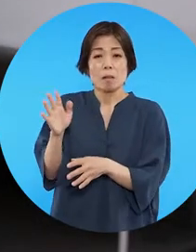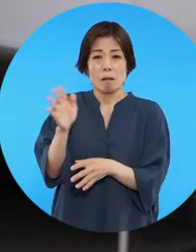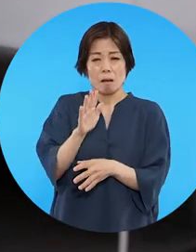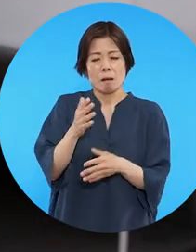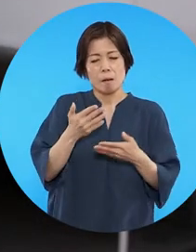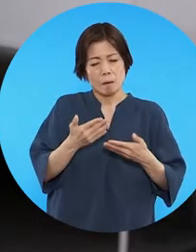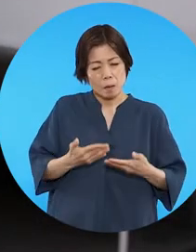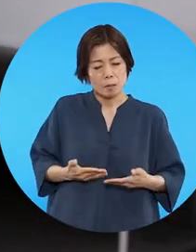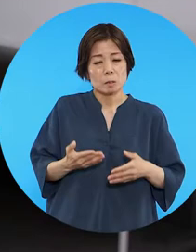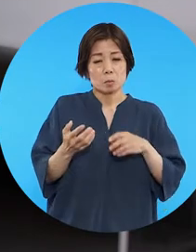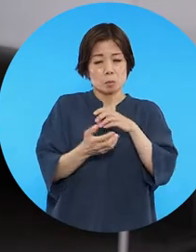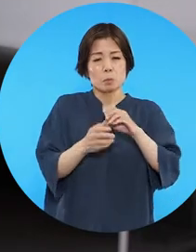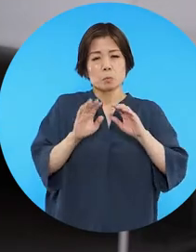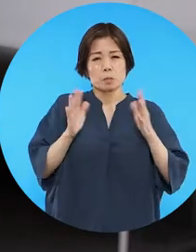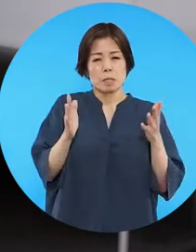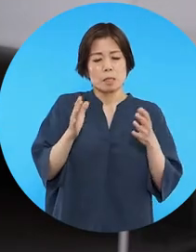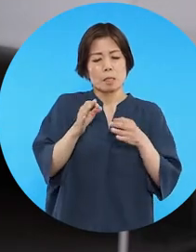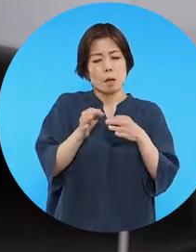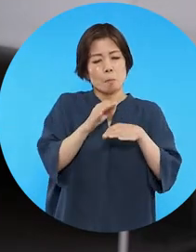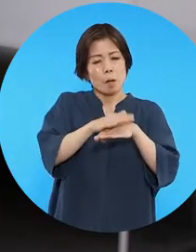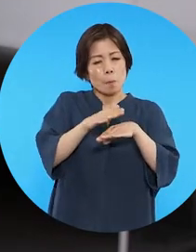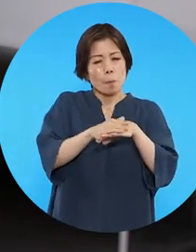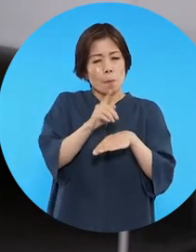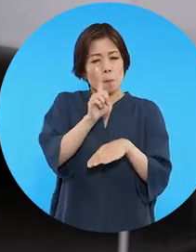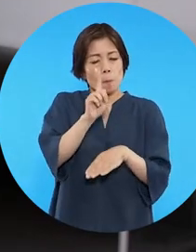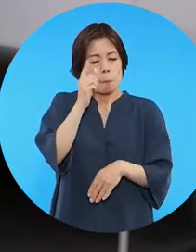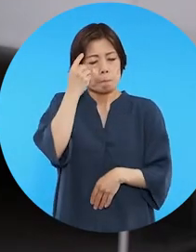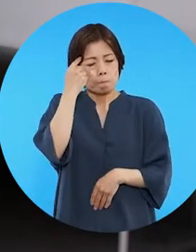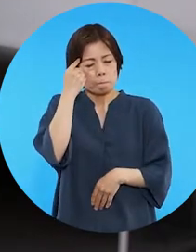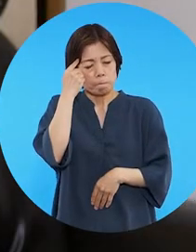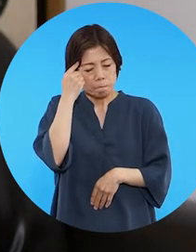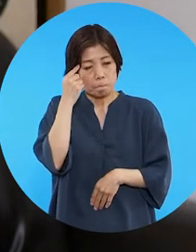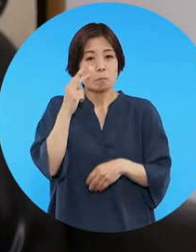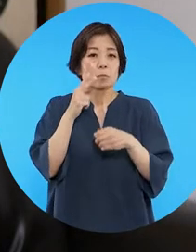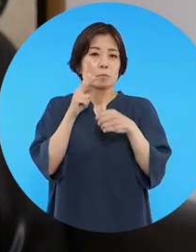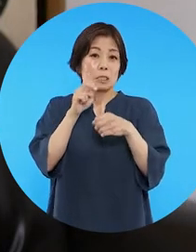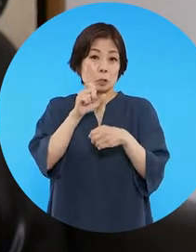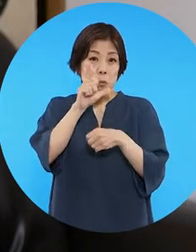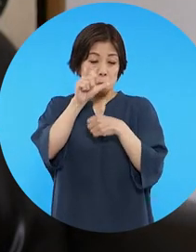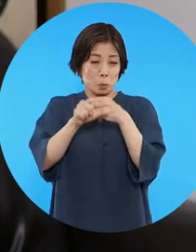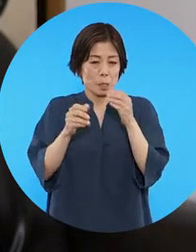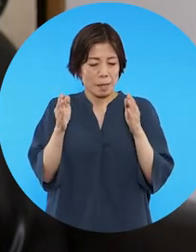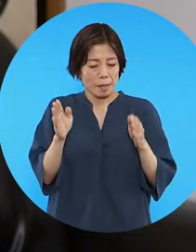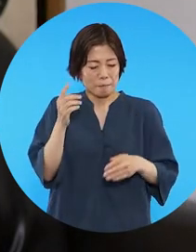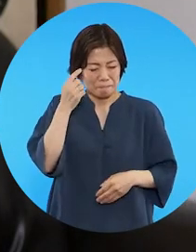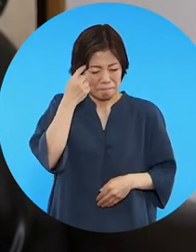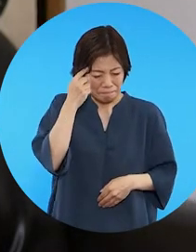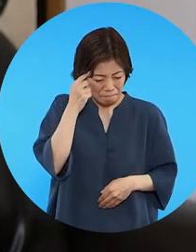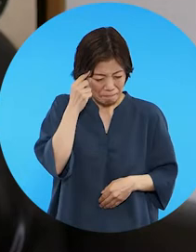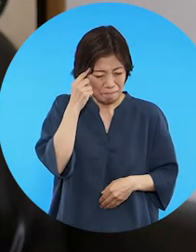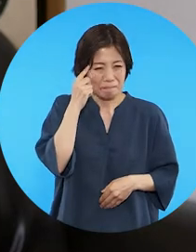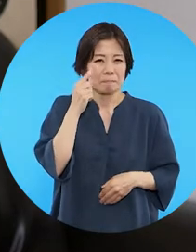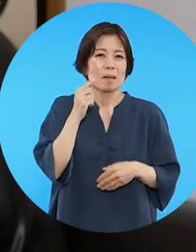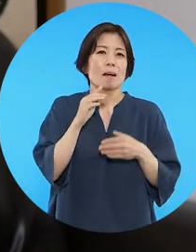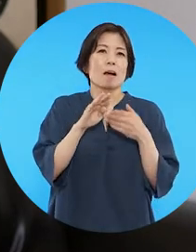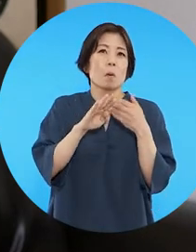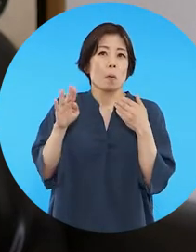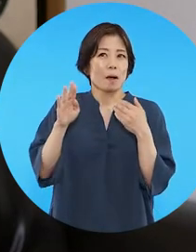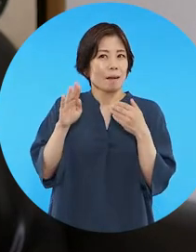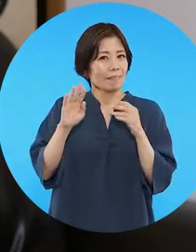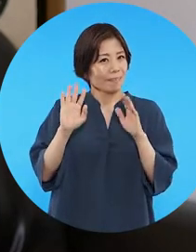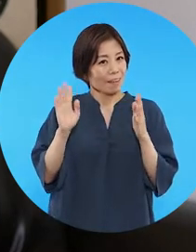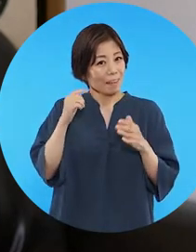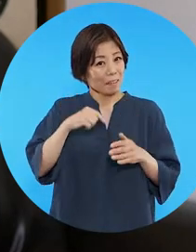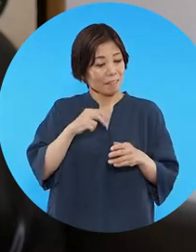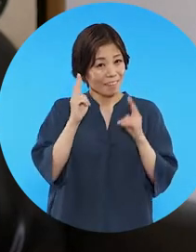のないような形で販売できる方法はないのかと、まあ、25年間、まあ、一応追っかけてるという会社は、